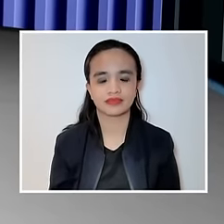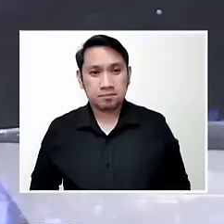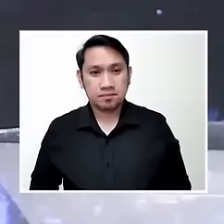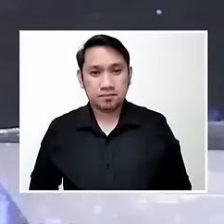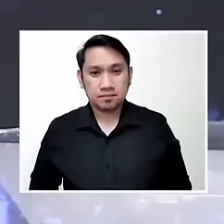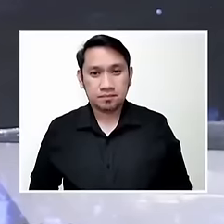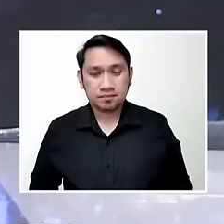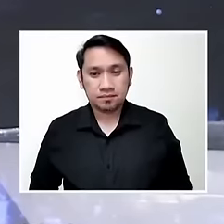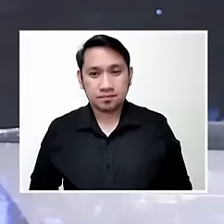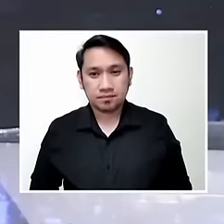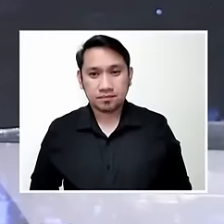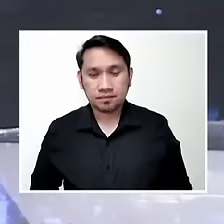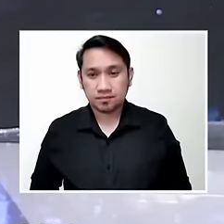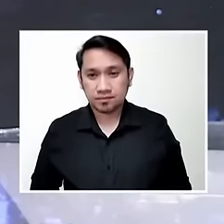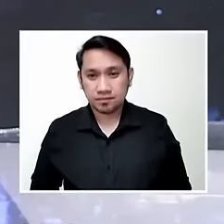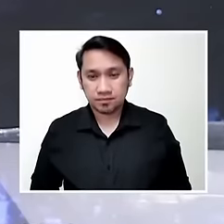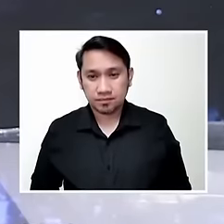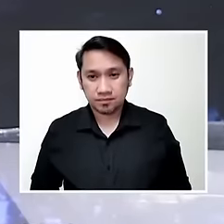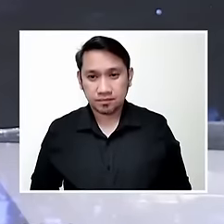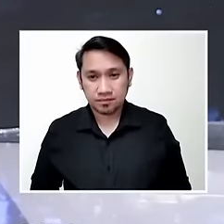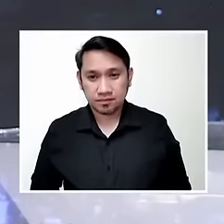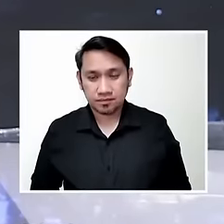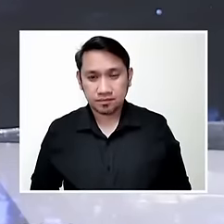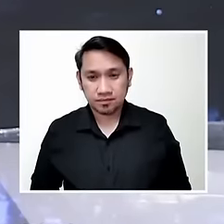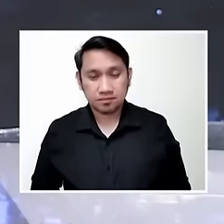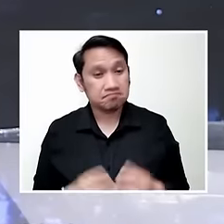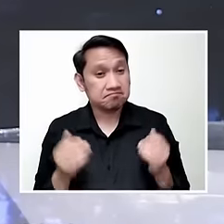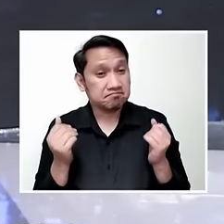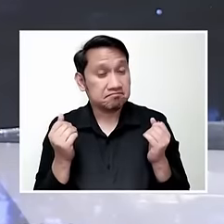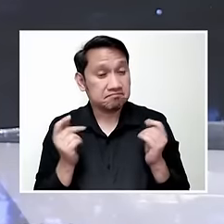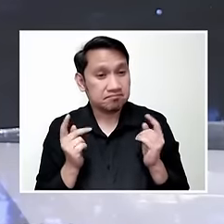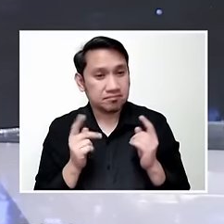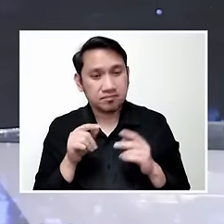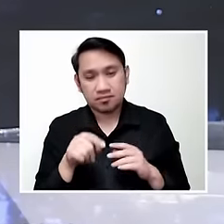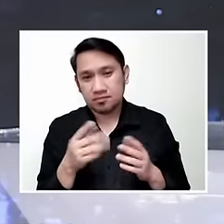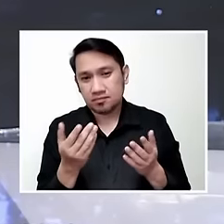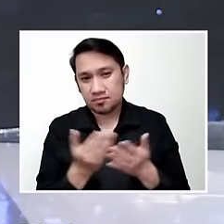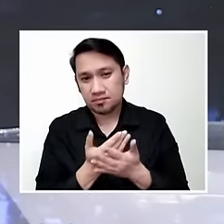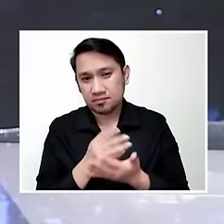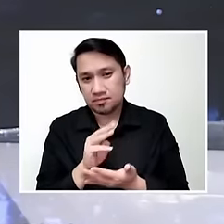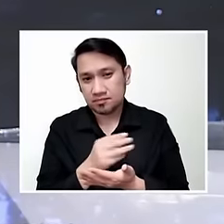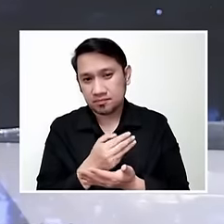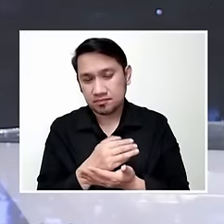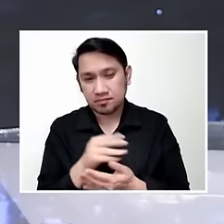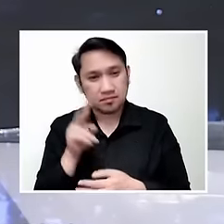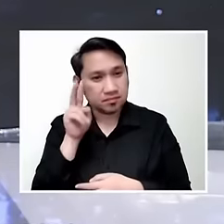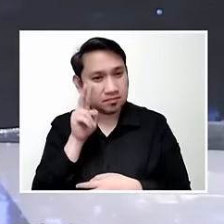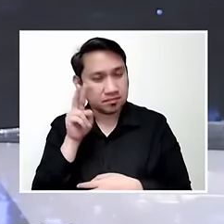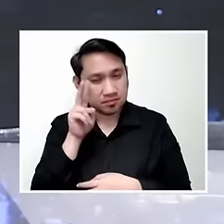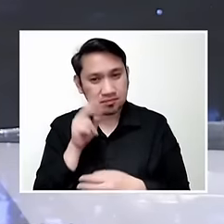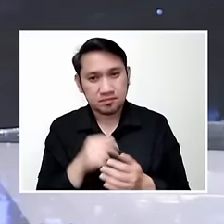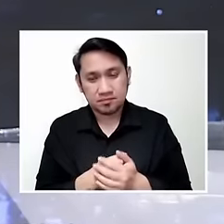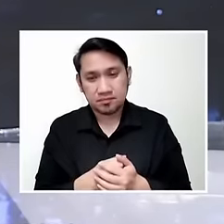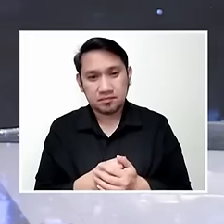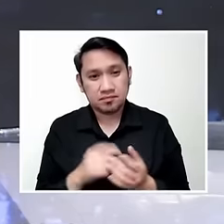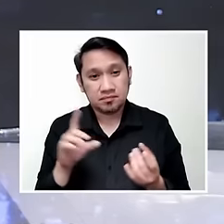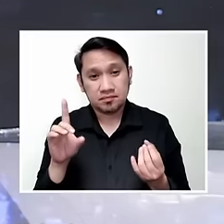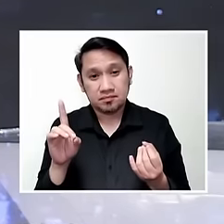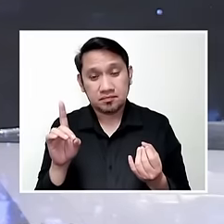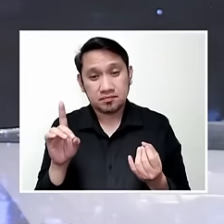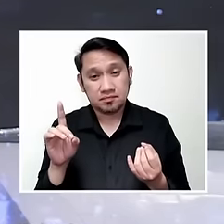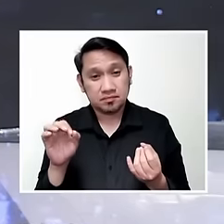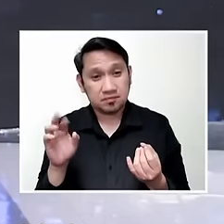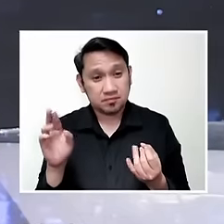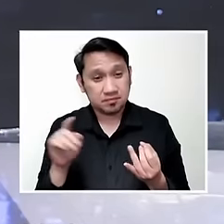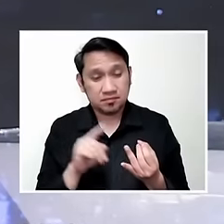Chavez. Overload ang kilig. Sa isang bagong music video, tampok ang tambalang Donny Pangilinan at Bel